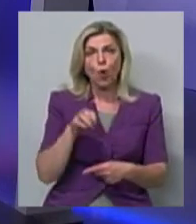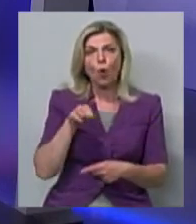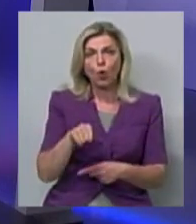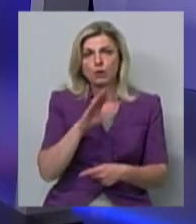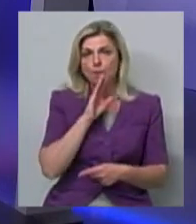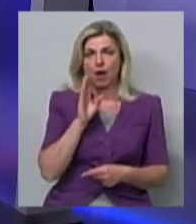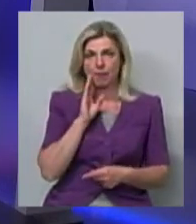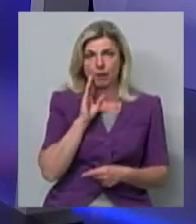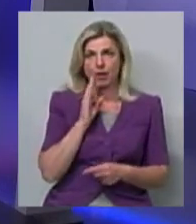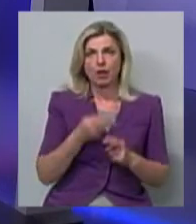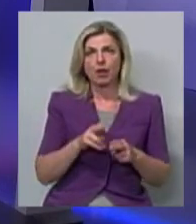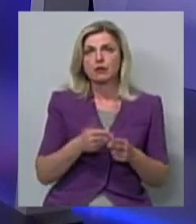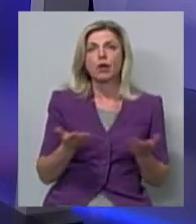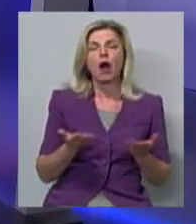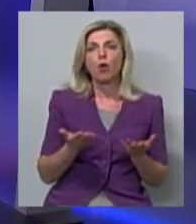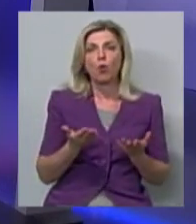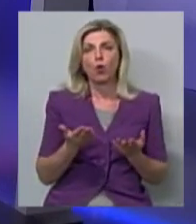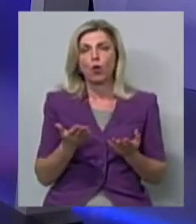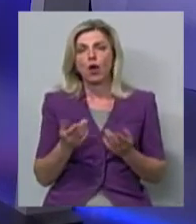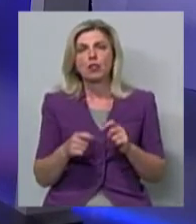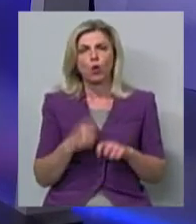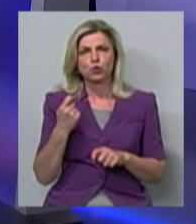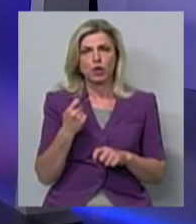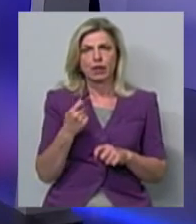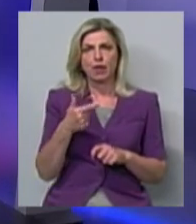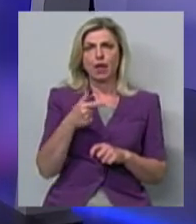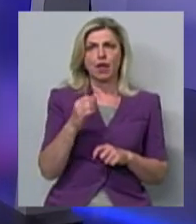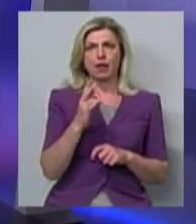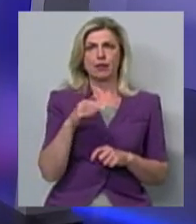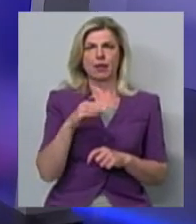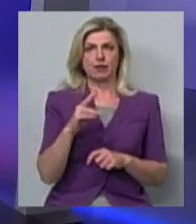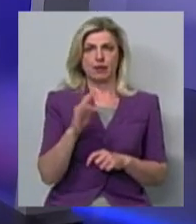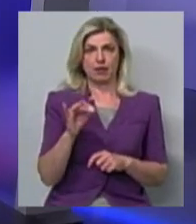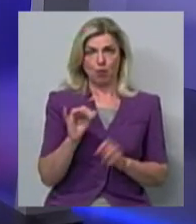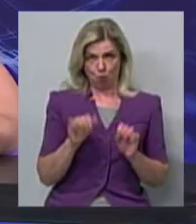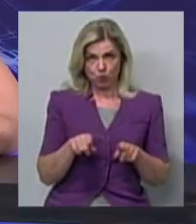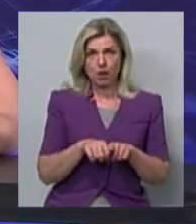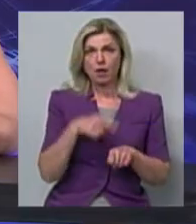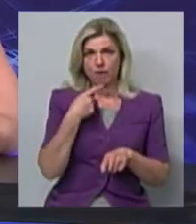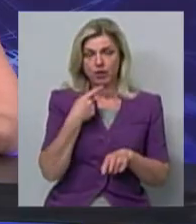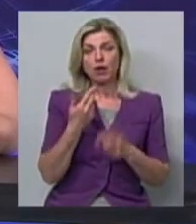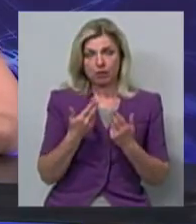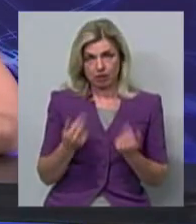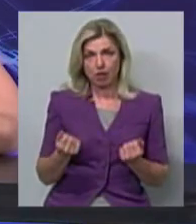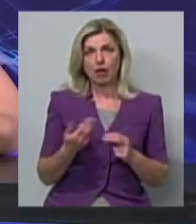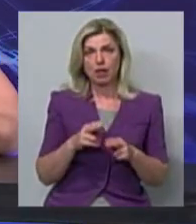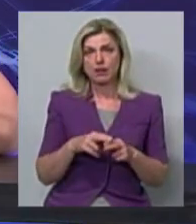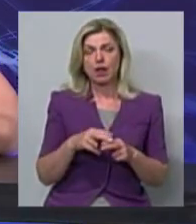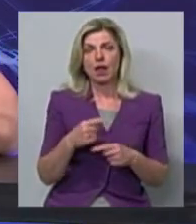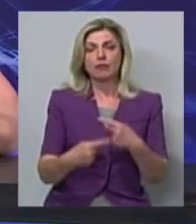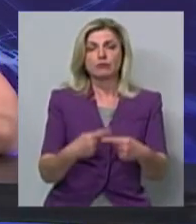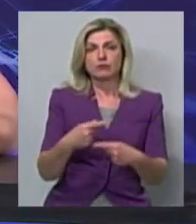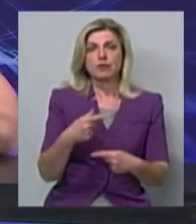якийсь генетичний збій, можна так сказати? Ну, можна так сказати. Это генетическое